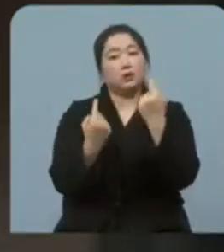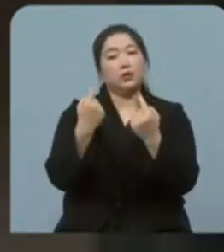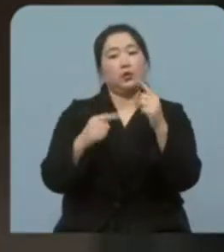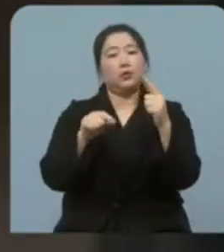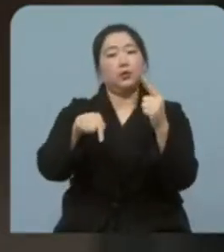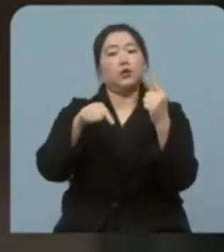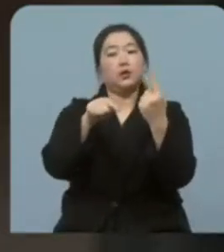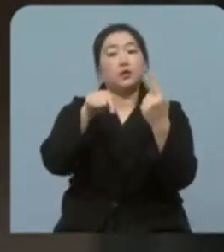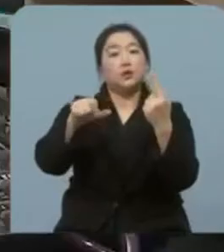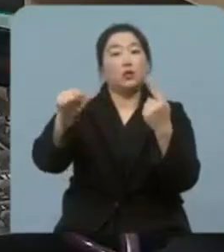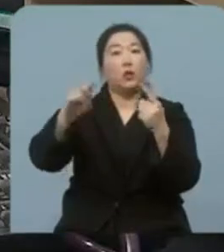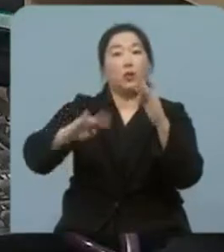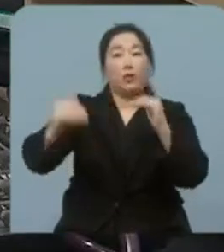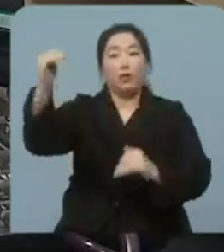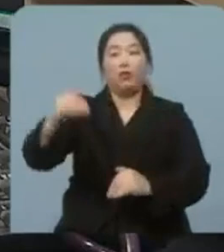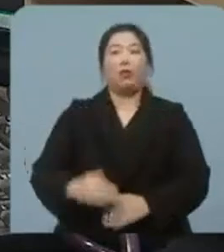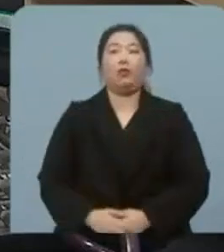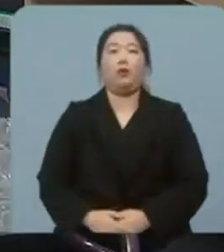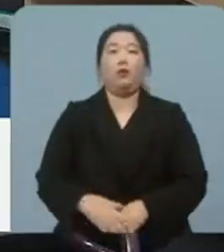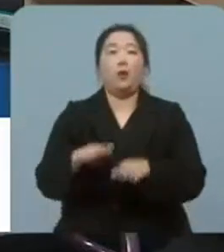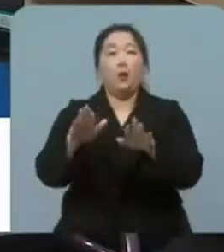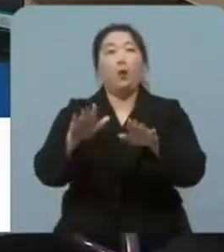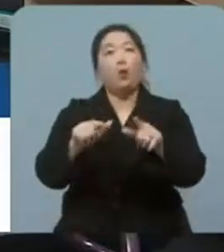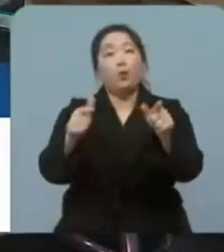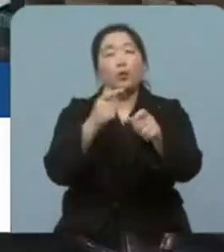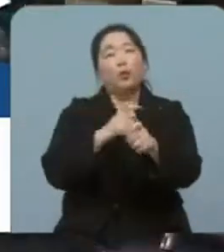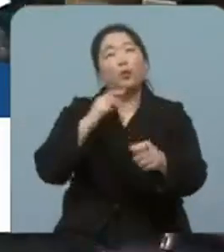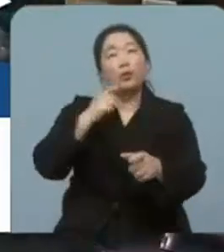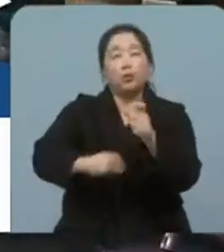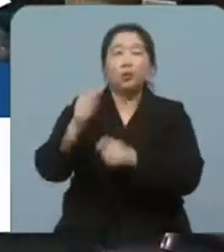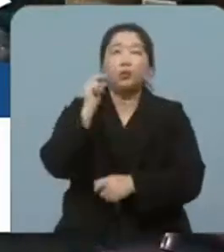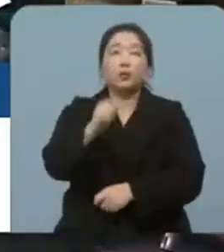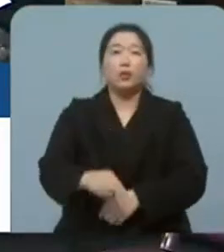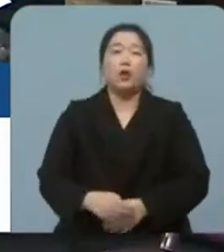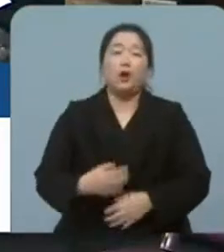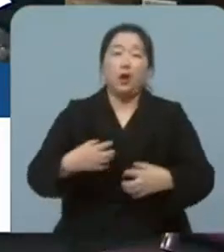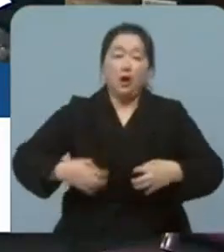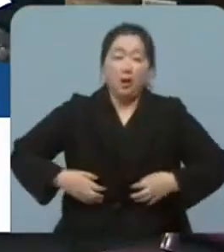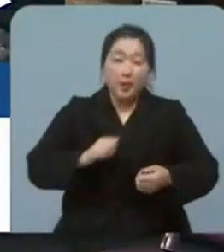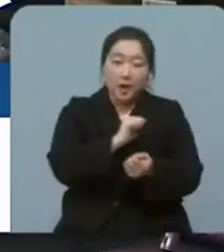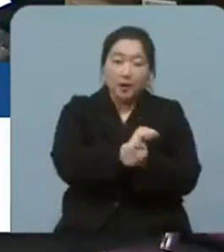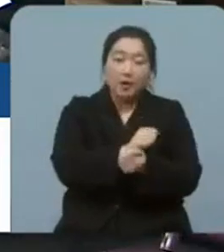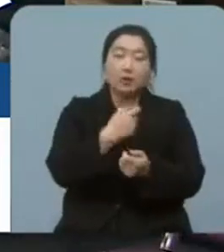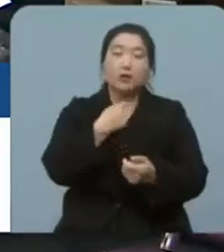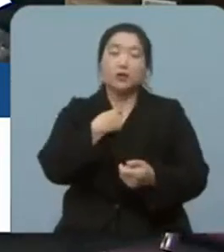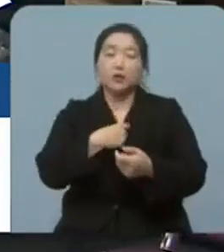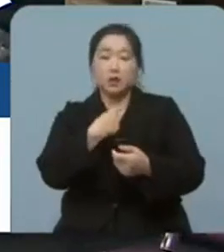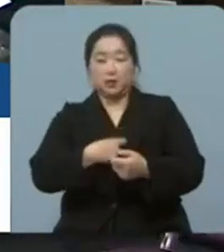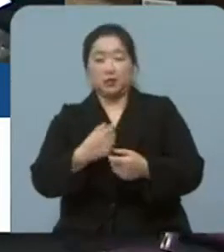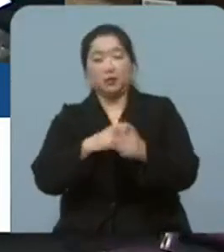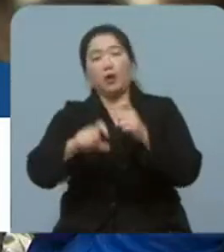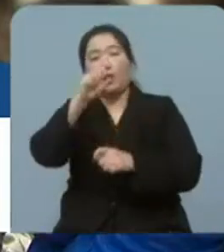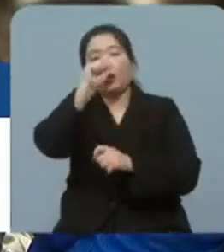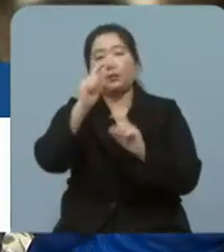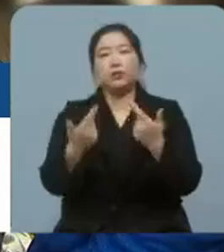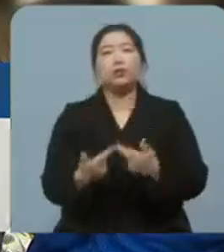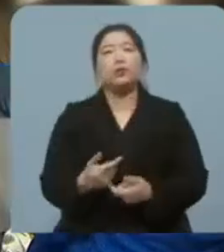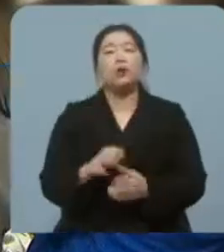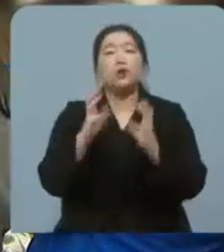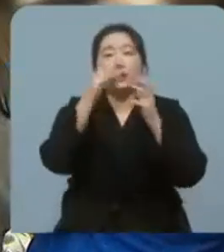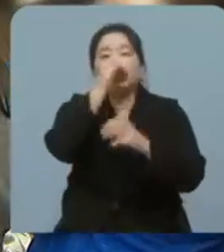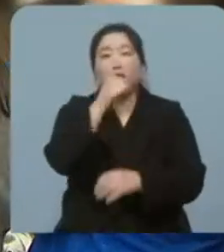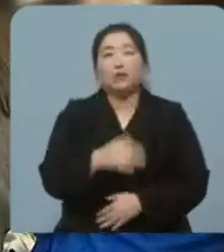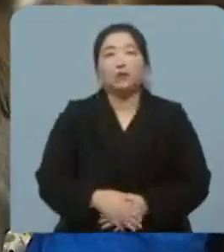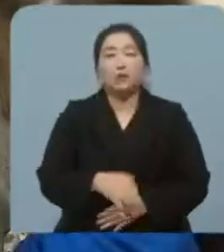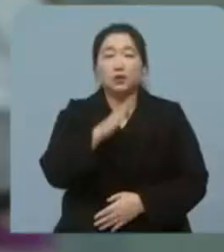정도 많습니다. 모래근 유독 더 많이 심한 것 같아요. 폐렴이나 기관지염처럼 하기도 쪽으로 안 좋은 아이들도 있고.